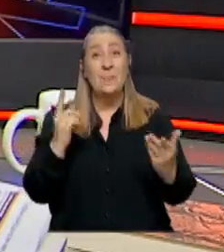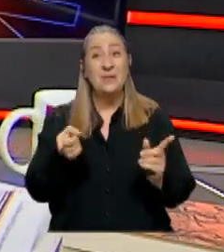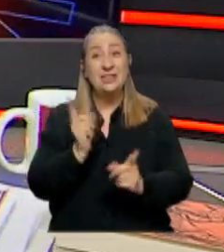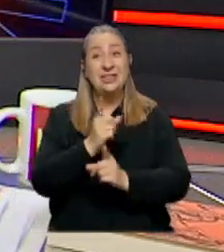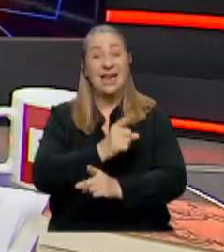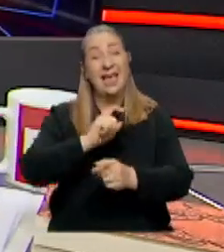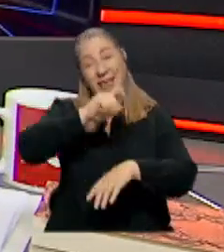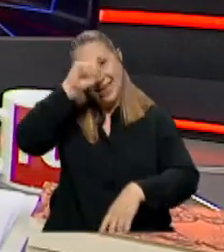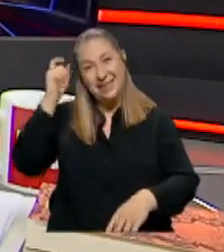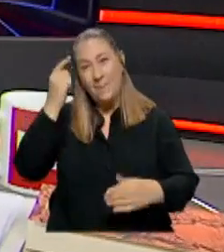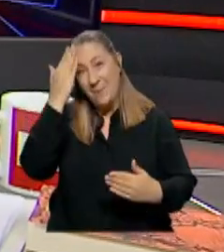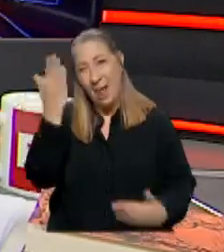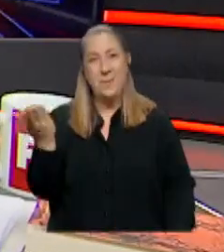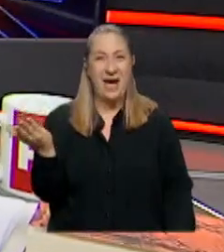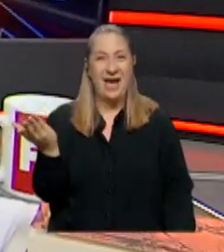çeşit yaza merhaba.